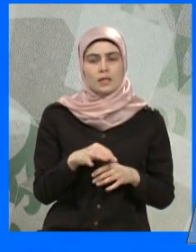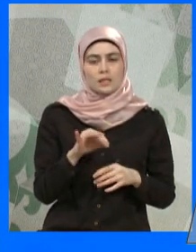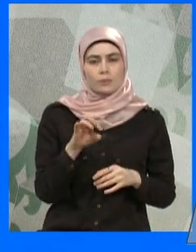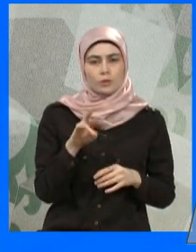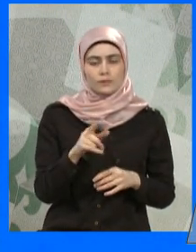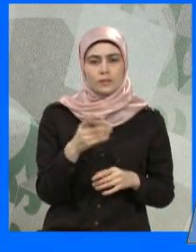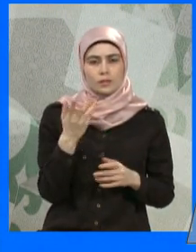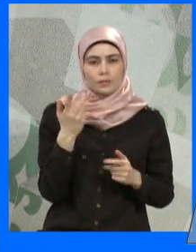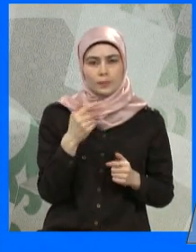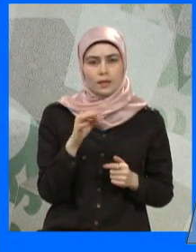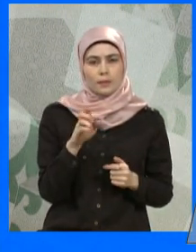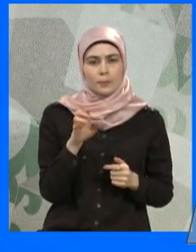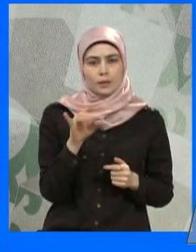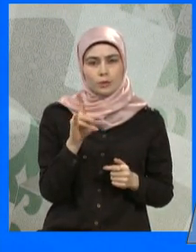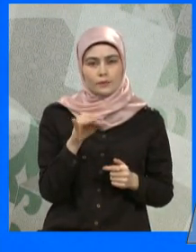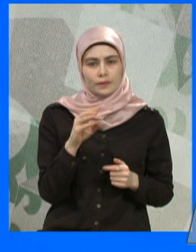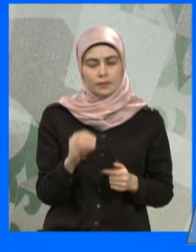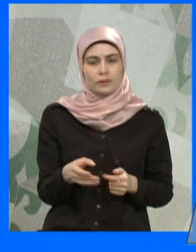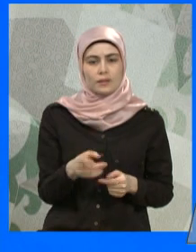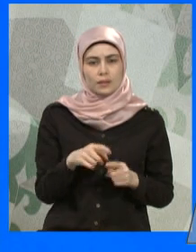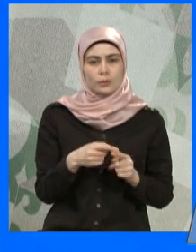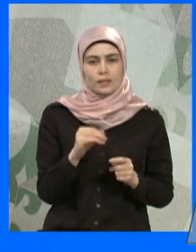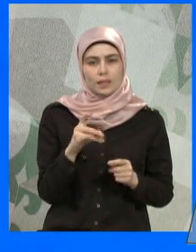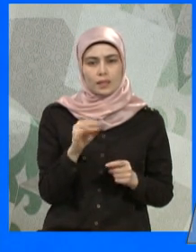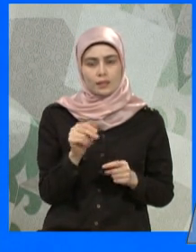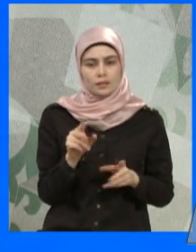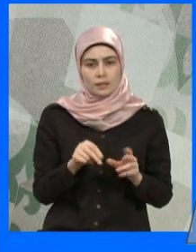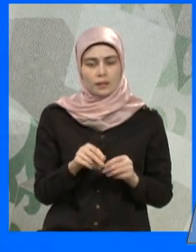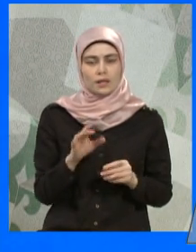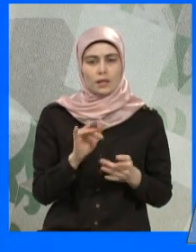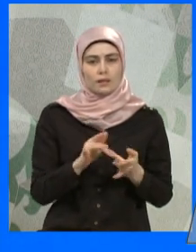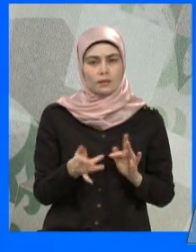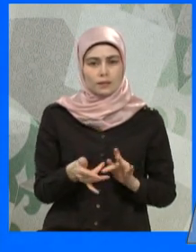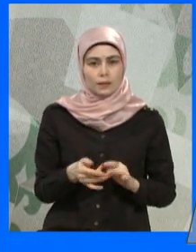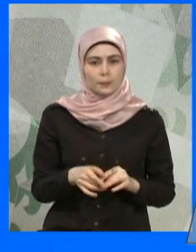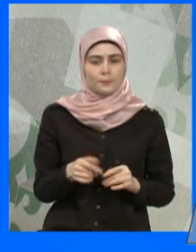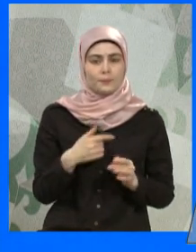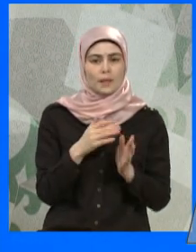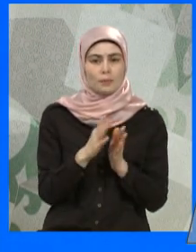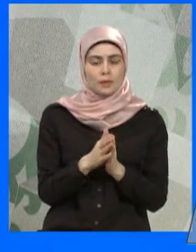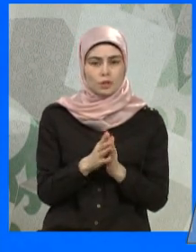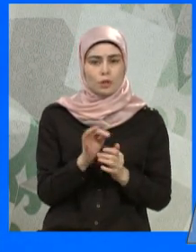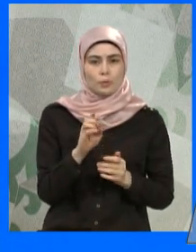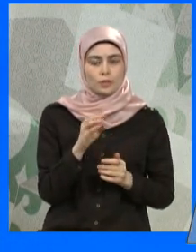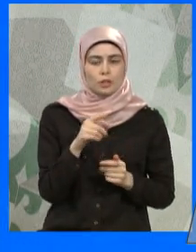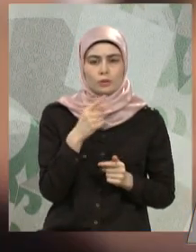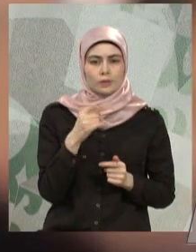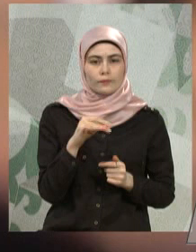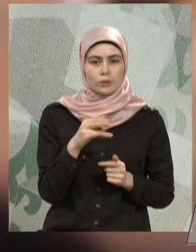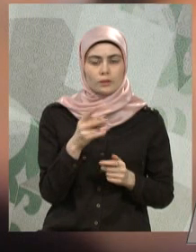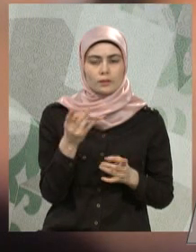оборудование и скоростной интернет. Я прошу Общероссийский народный фронт взять под контроль ход